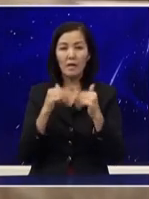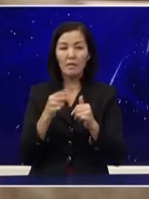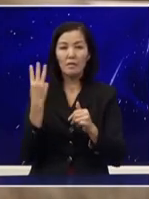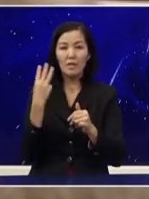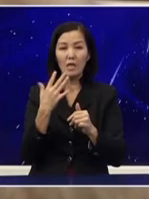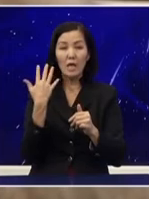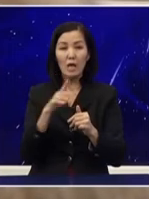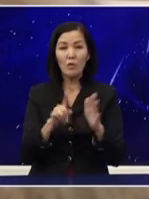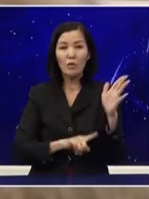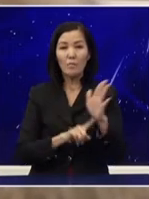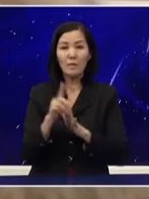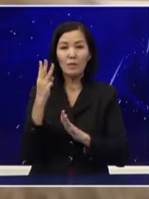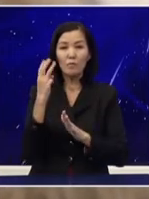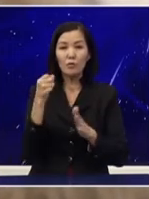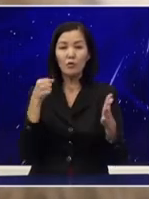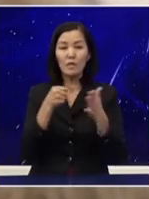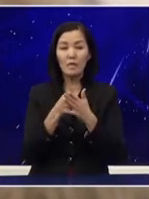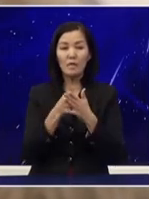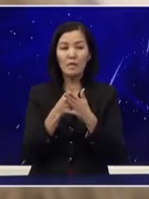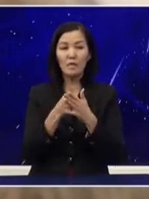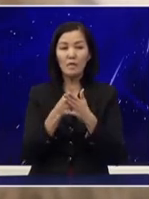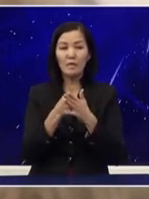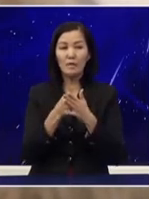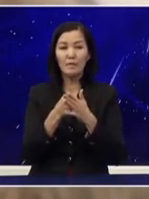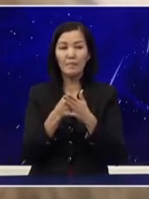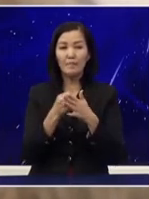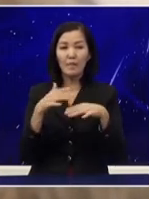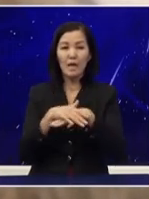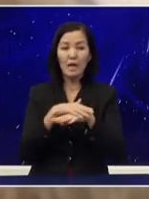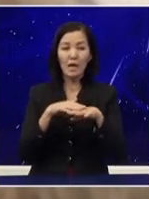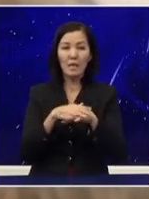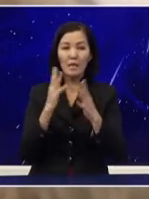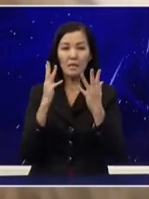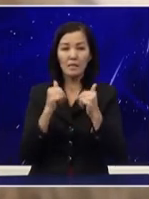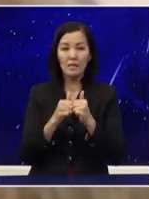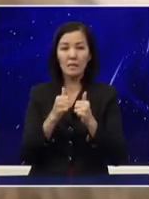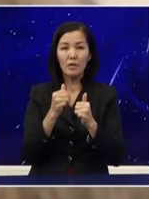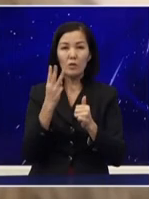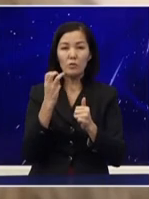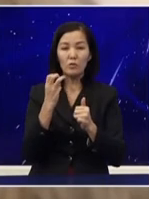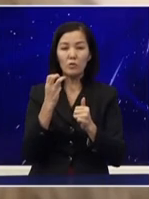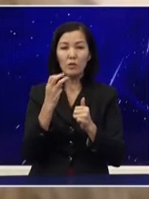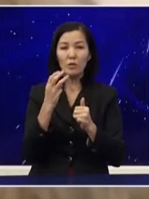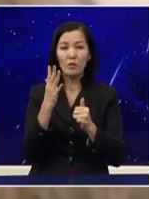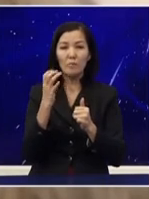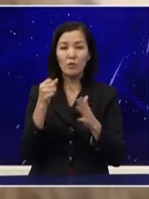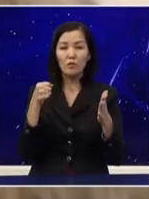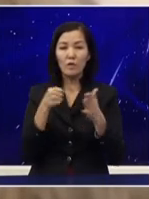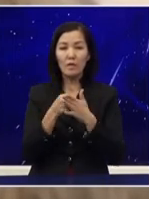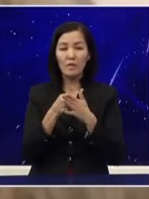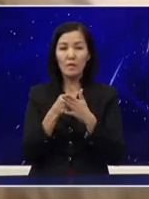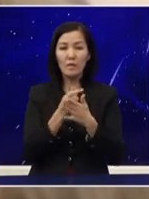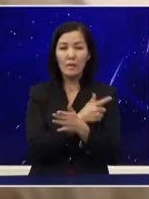дейін, фельдшерлік, акушерлік пункті халық саны 300-ден 500 адамға дейін, дәргерлік